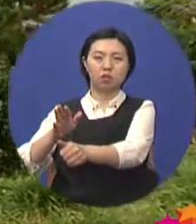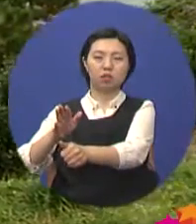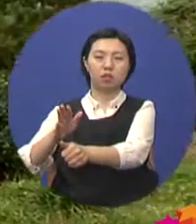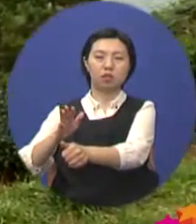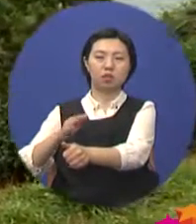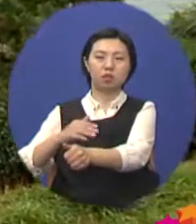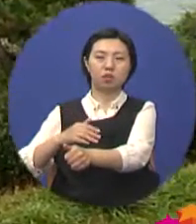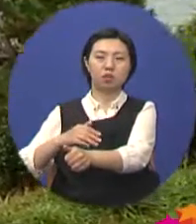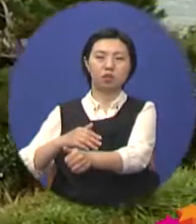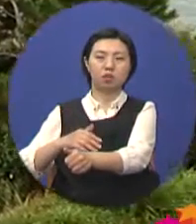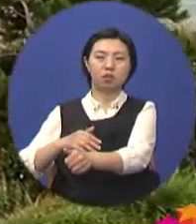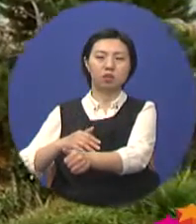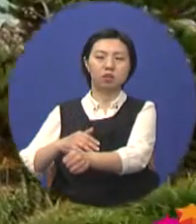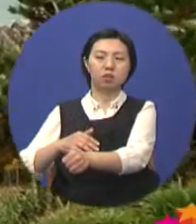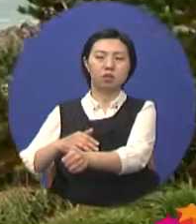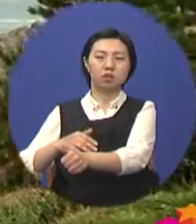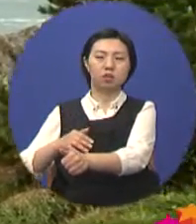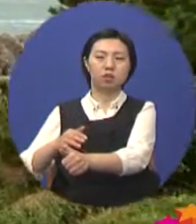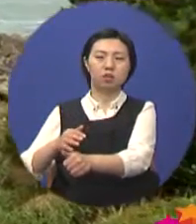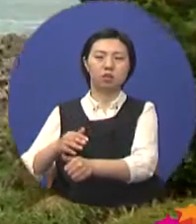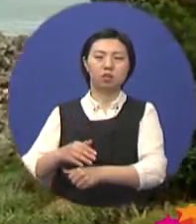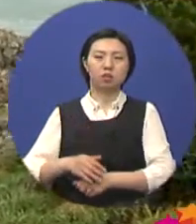보내리.